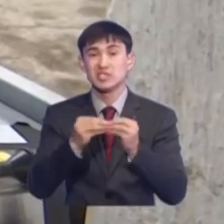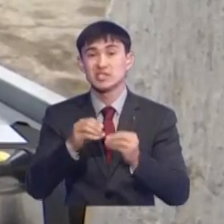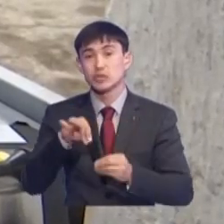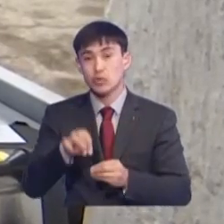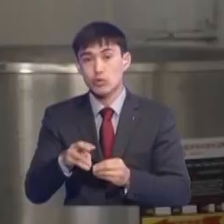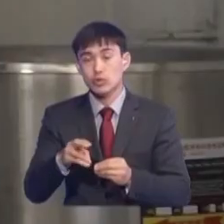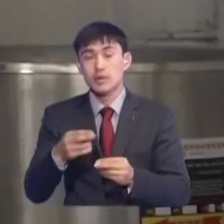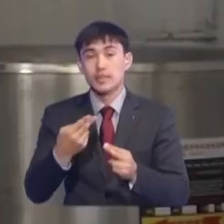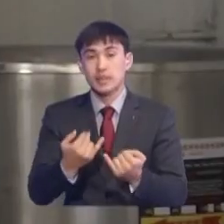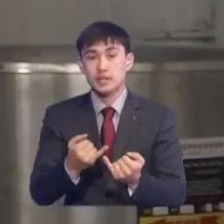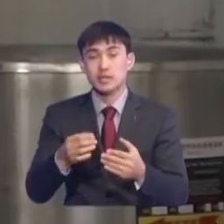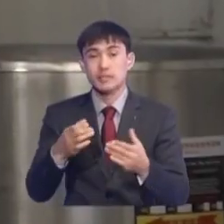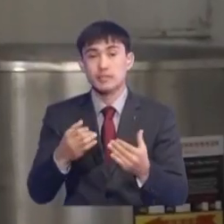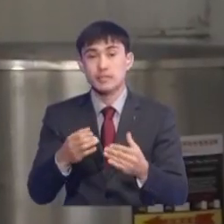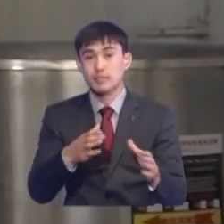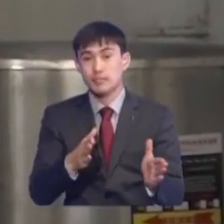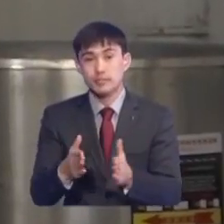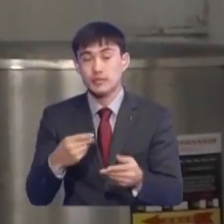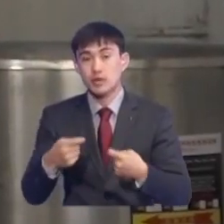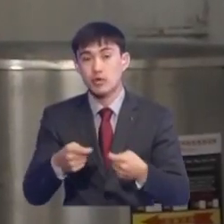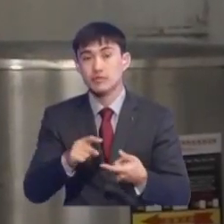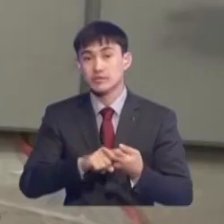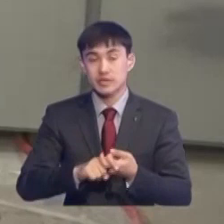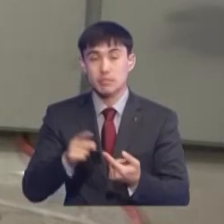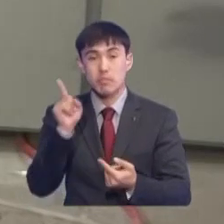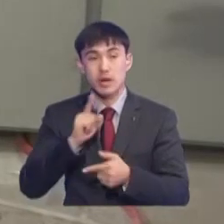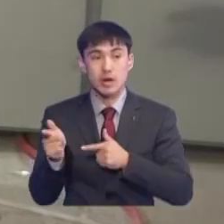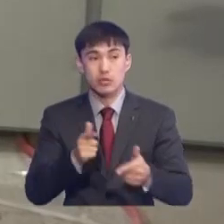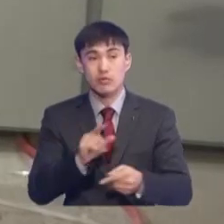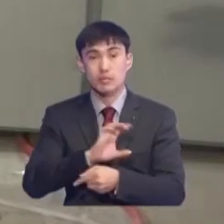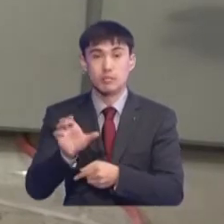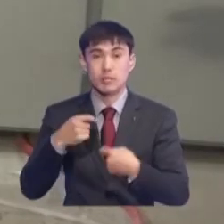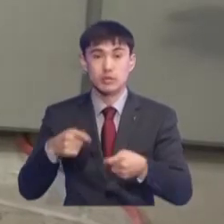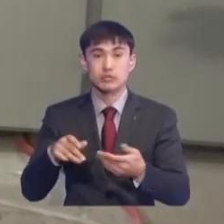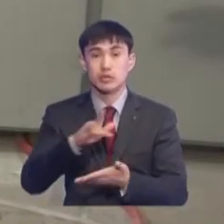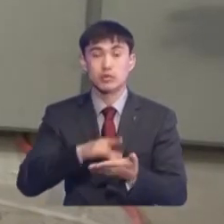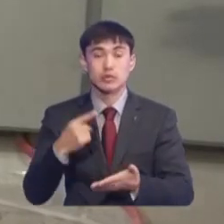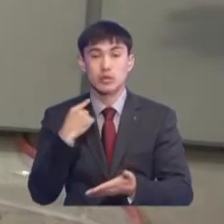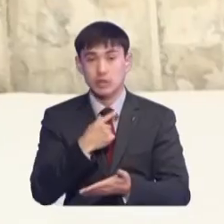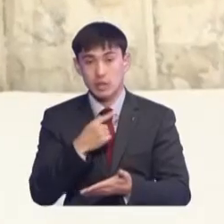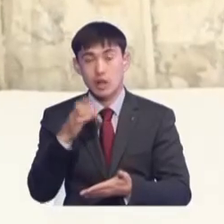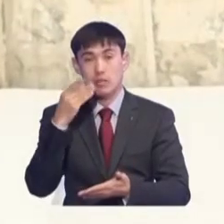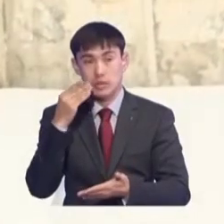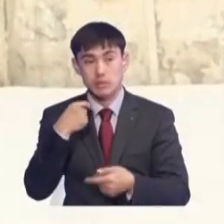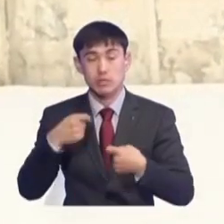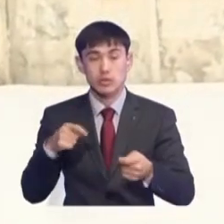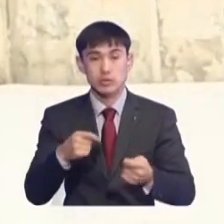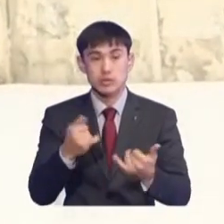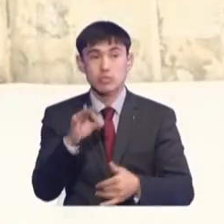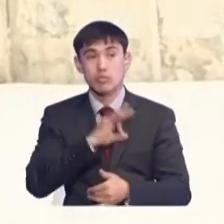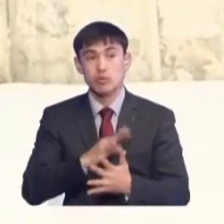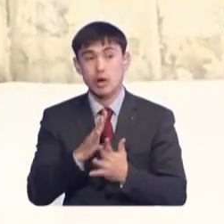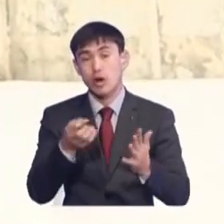средств на данном этапе предприятие налаживает торговые связи а пока готовая продукция городах тал Курган и Алмааты где уже